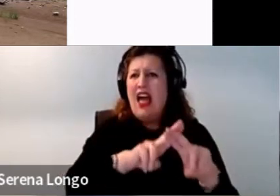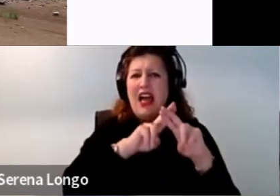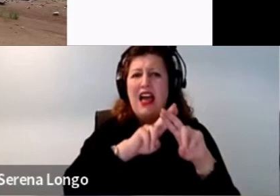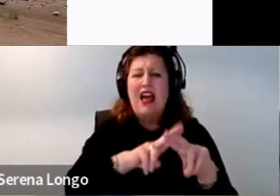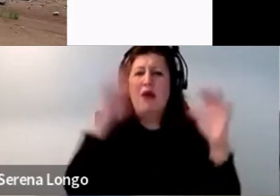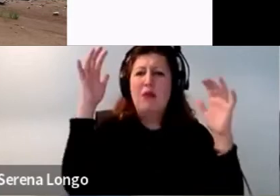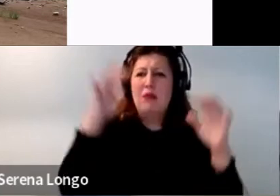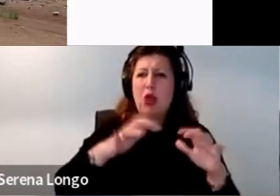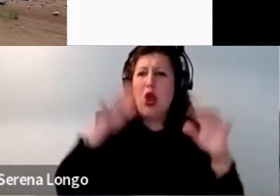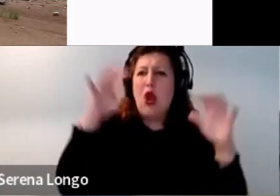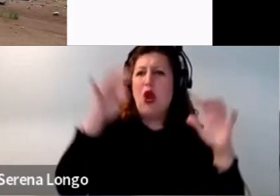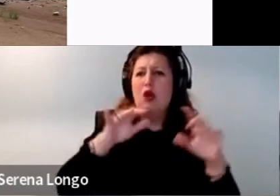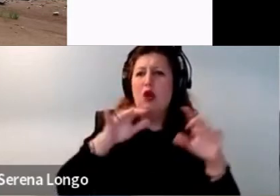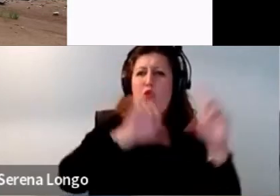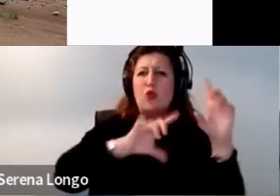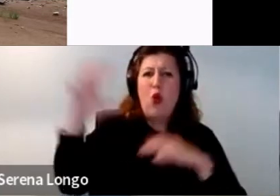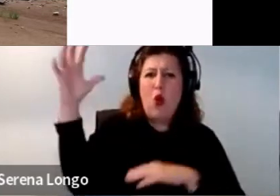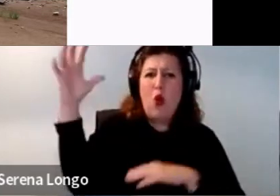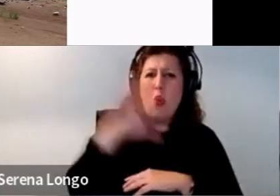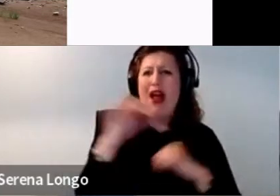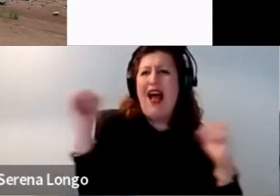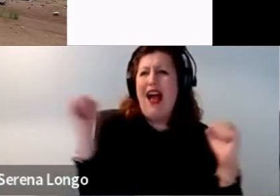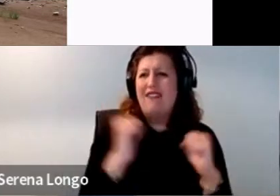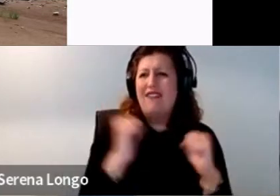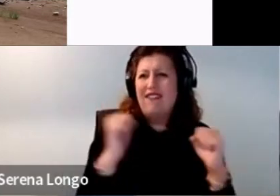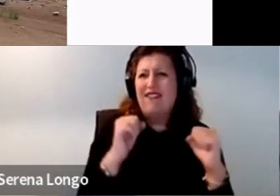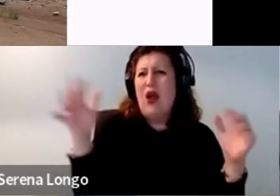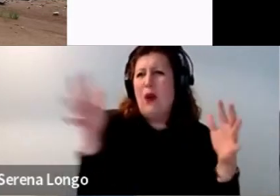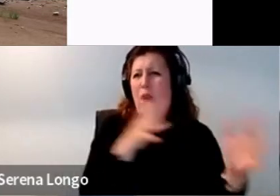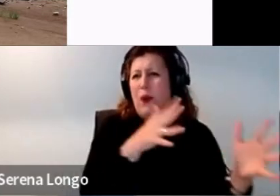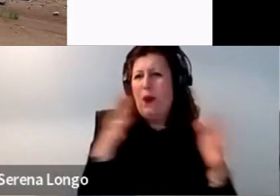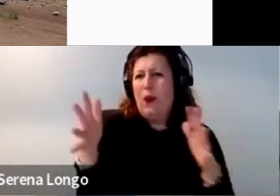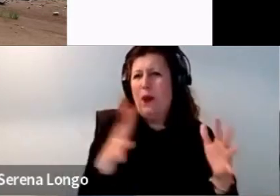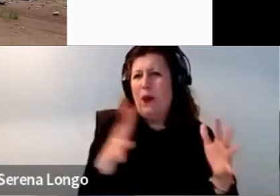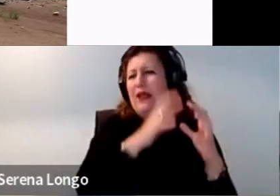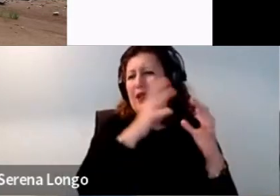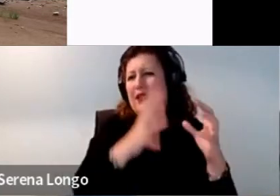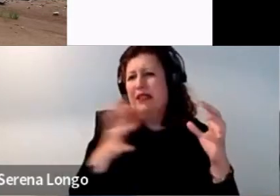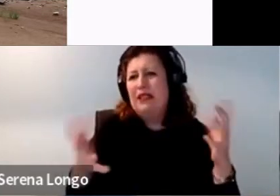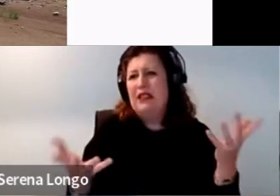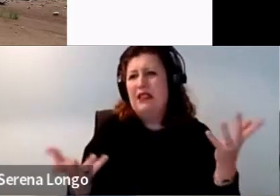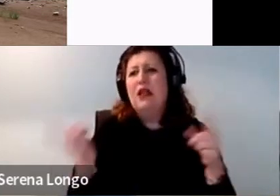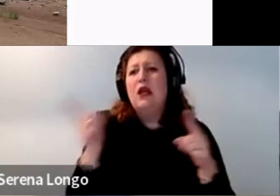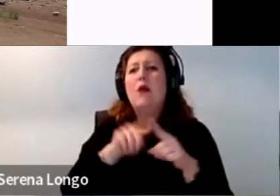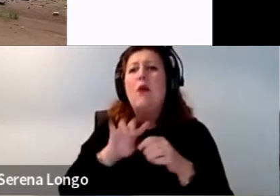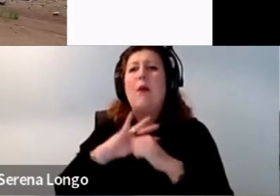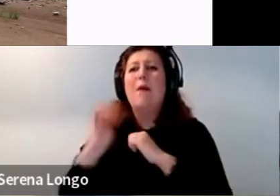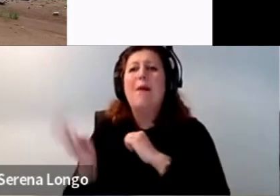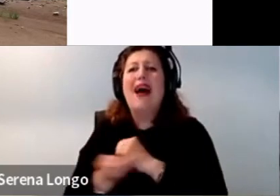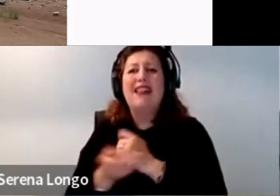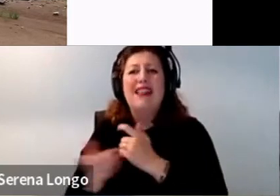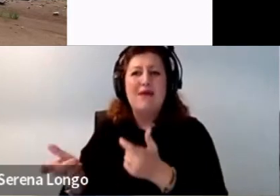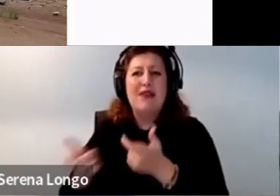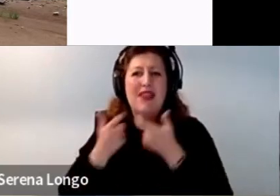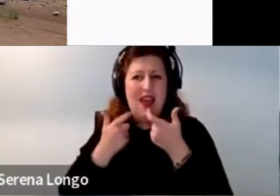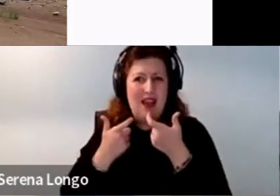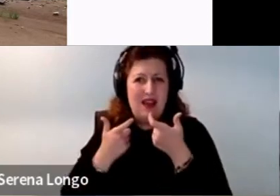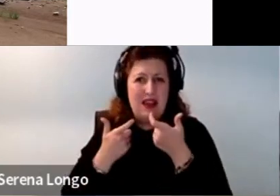tempo, per di più in piena pandemia, quindi non è stata esattamente una